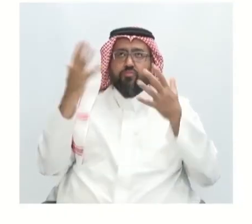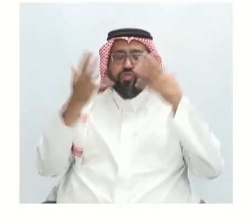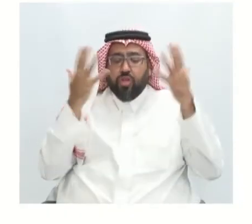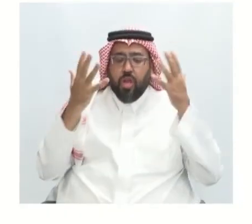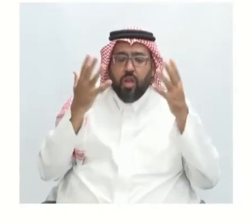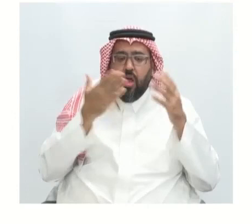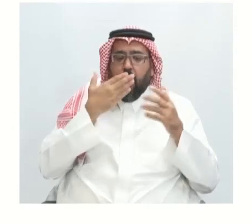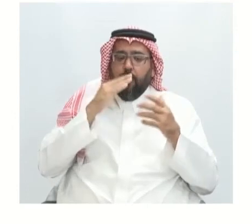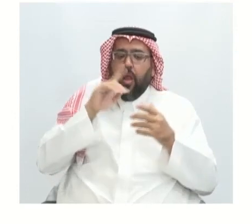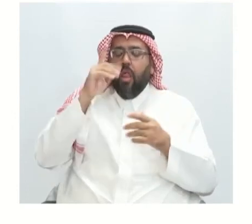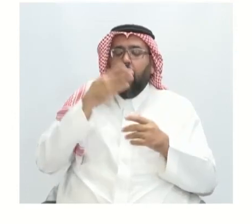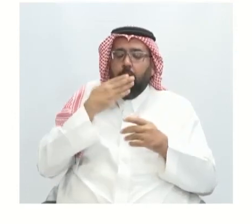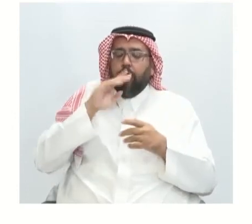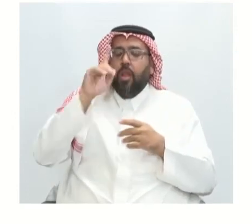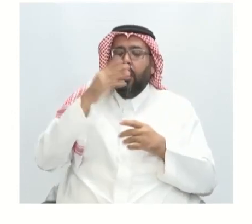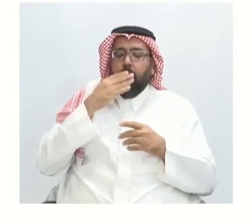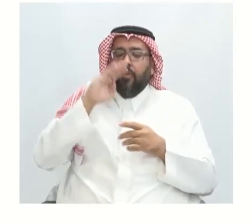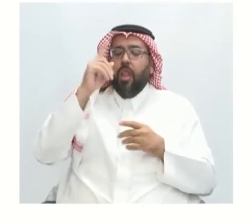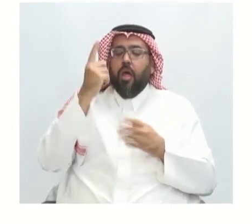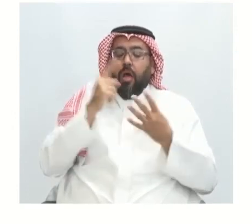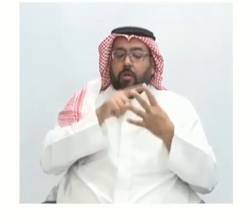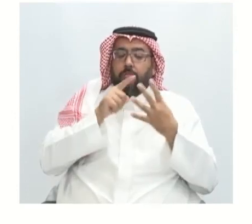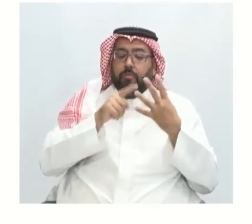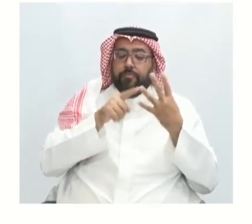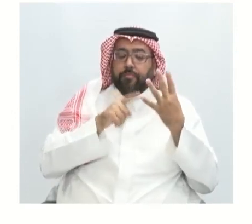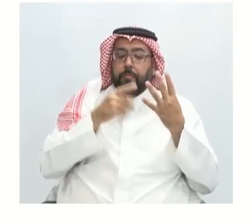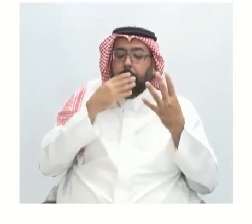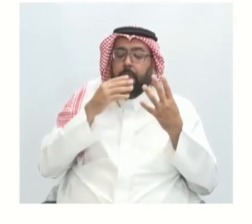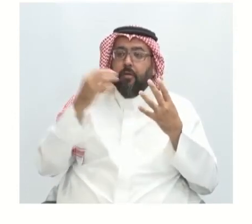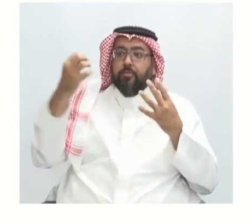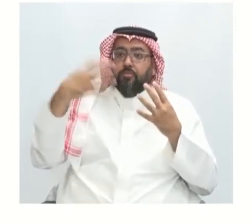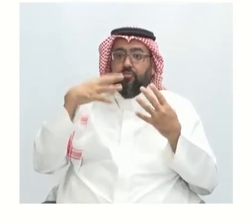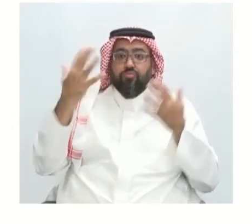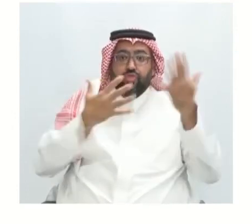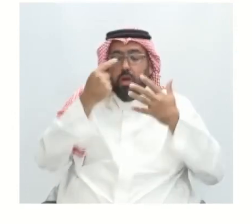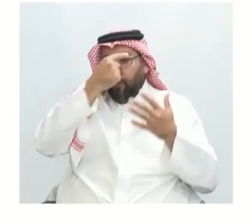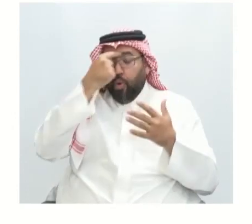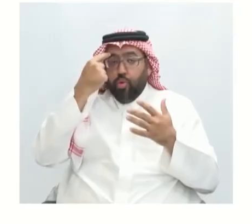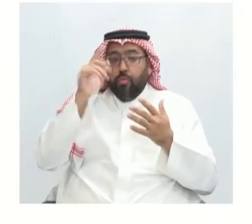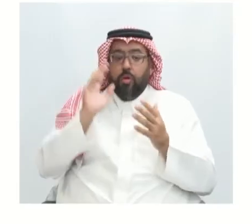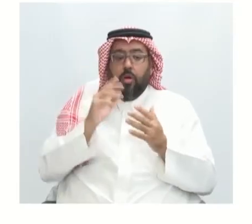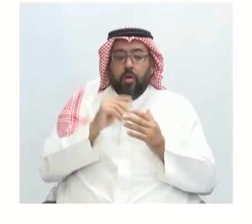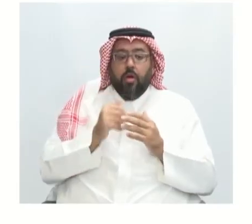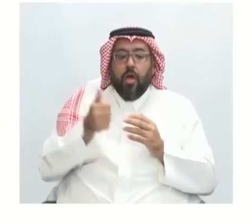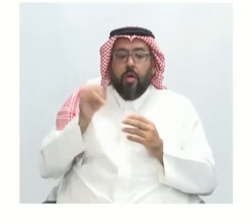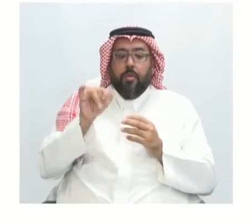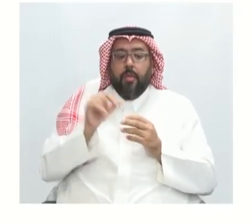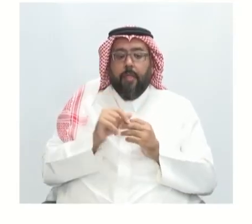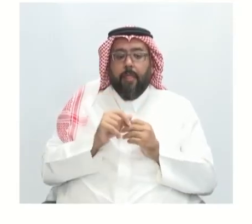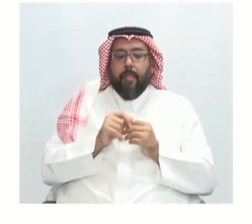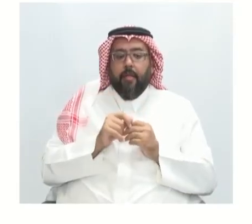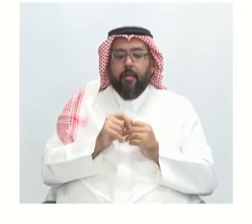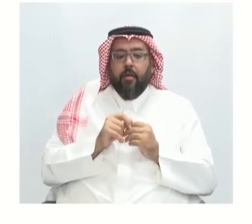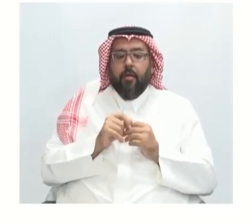اربع مرات لاحظوا كيف ذلك احمد الله او احمد اذ لم يكن